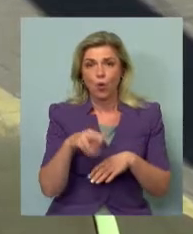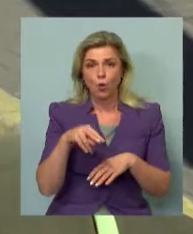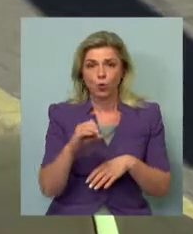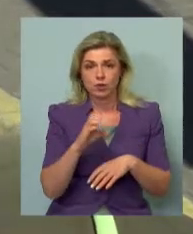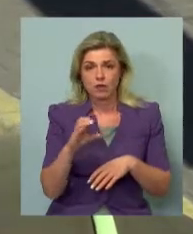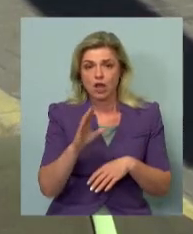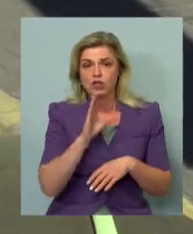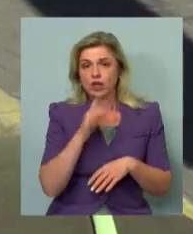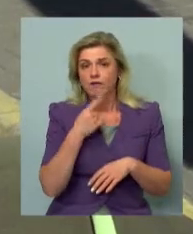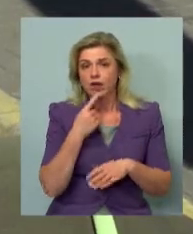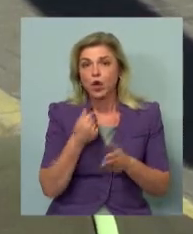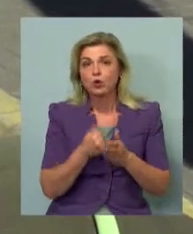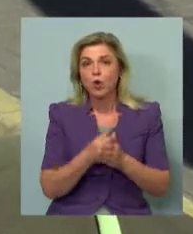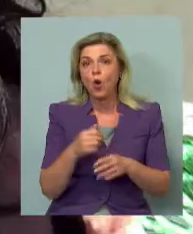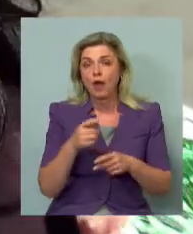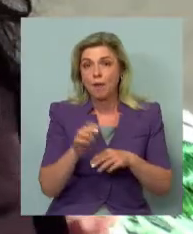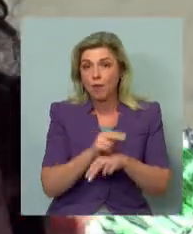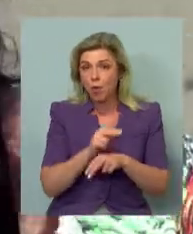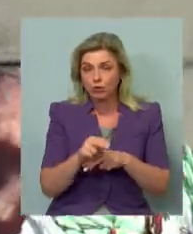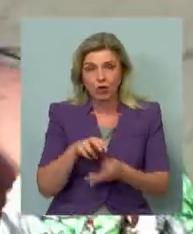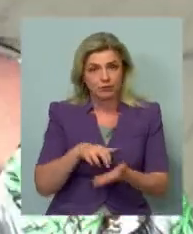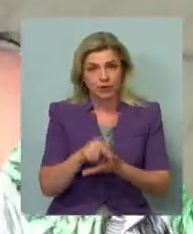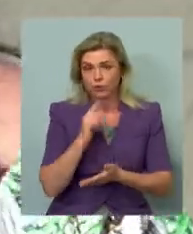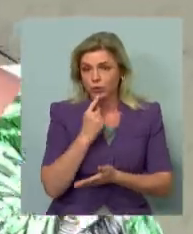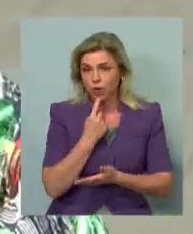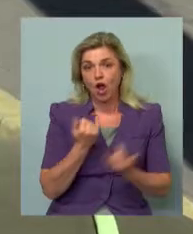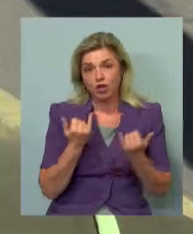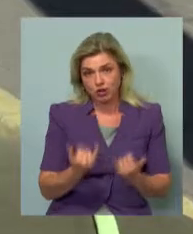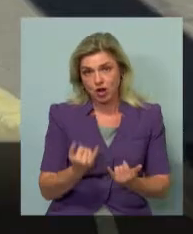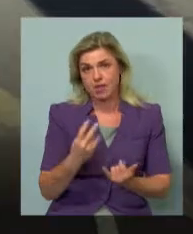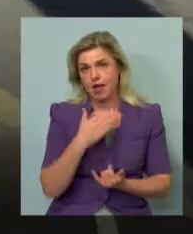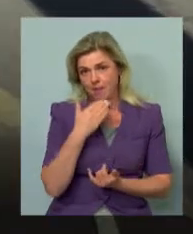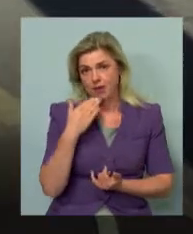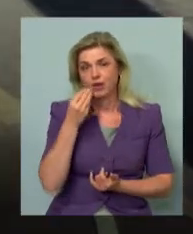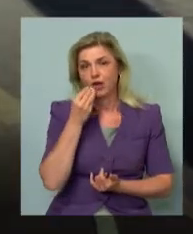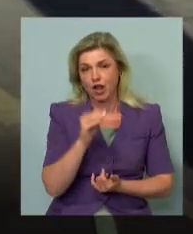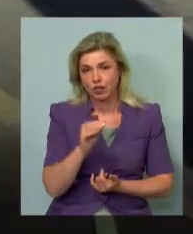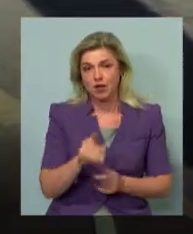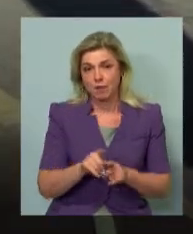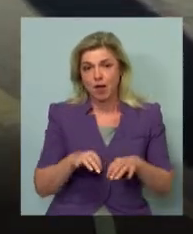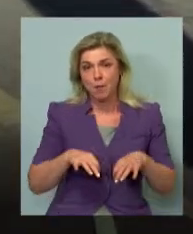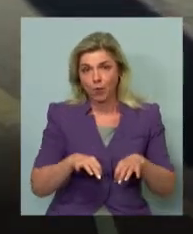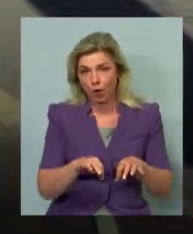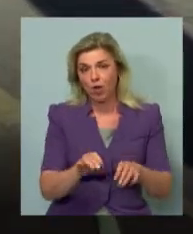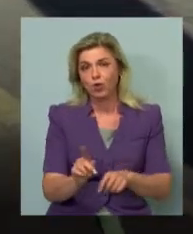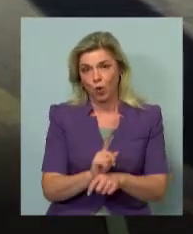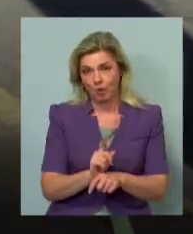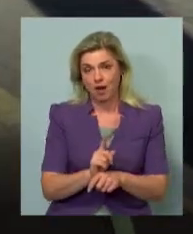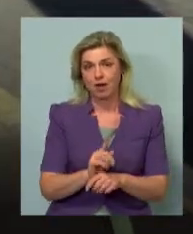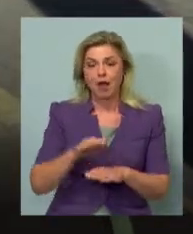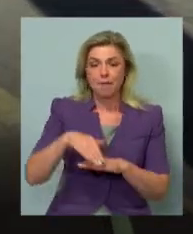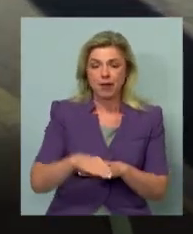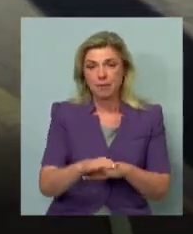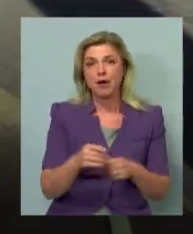говорить, до ремонту неможливо було перейти. Зараз набагато краще. Начебто проїхали нормально все. Перепади тут,